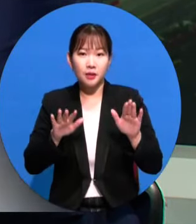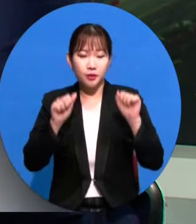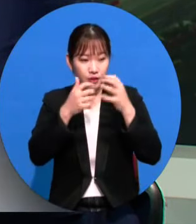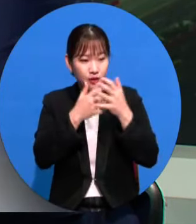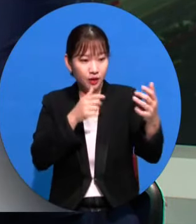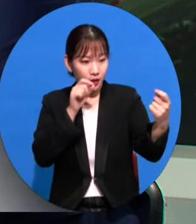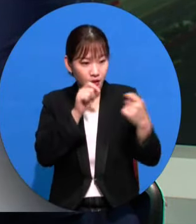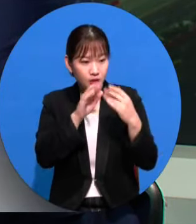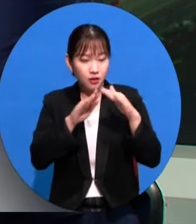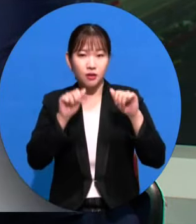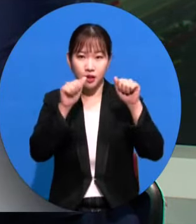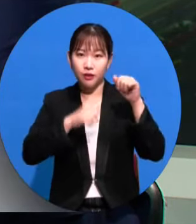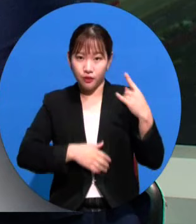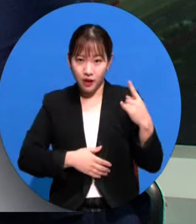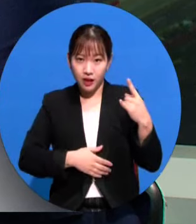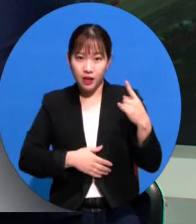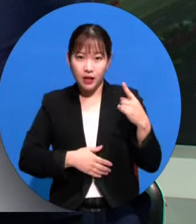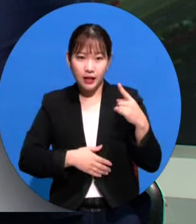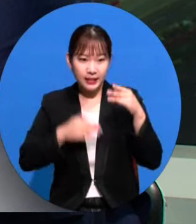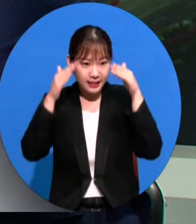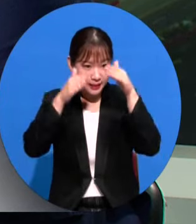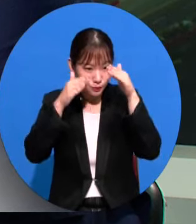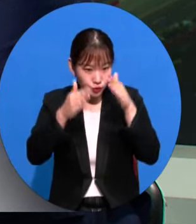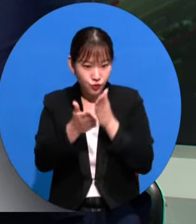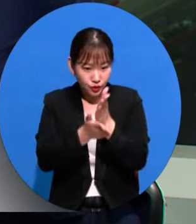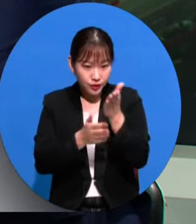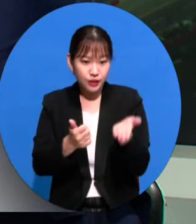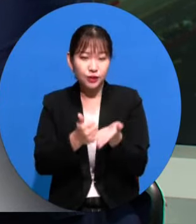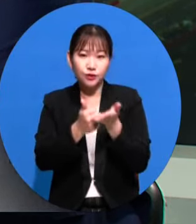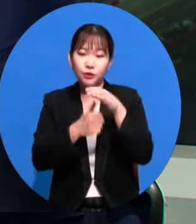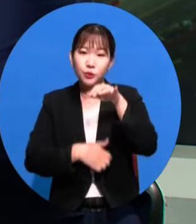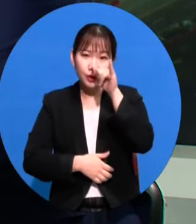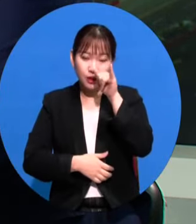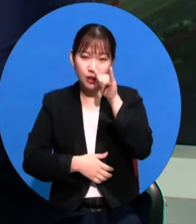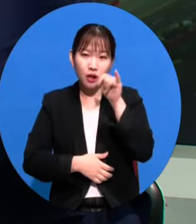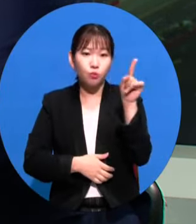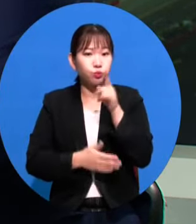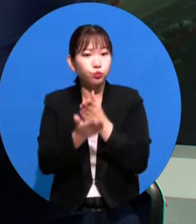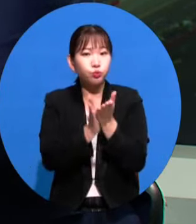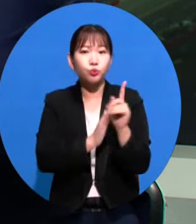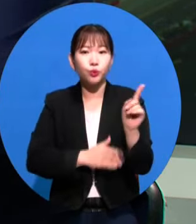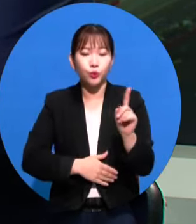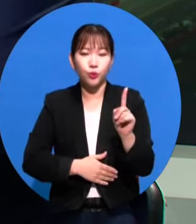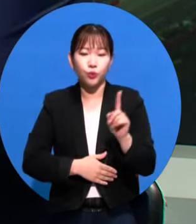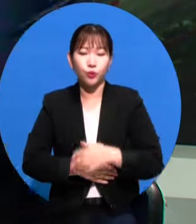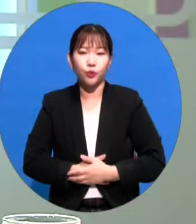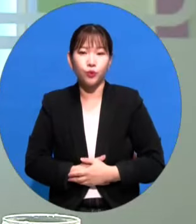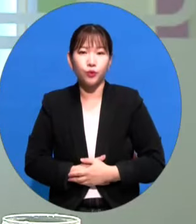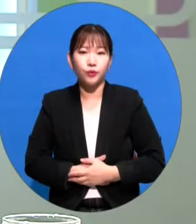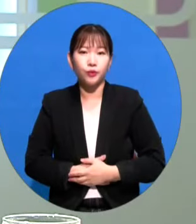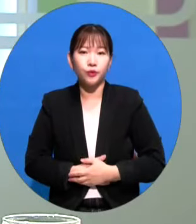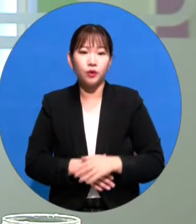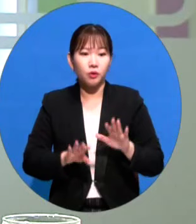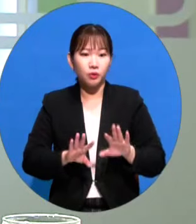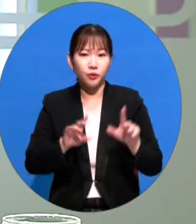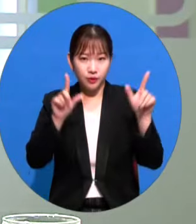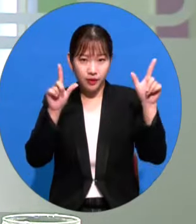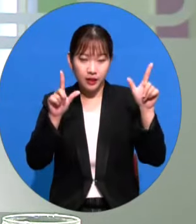앞두고 전남체육회에서 전략 종목을 육성하고 있다고 들었는데 어떤 종목들입니까? 네, 저희